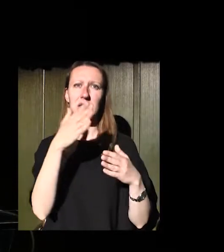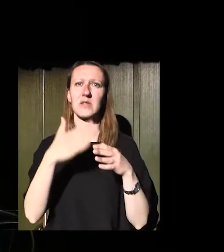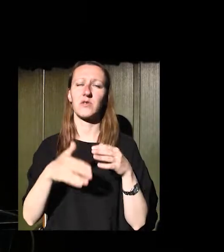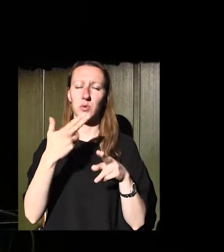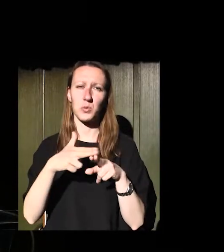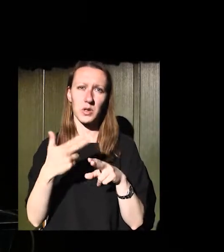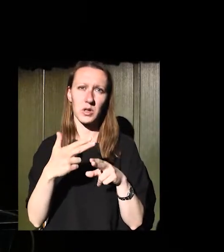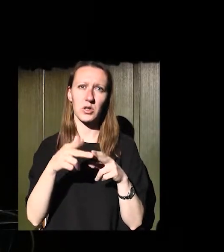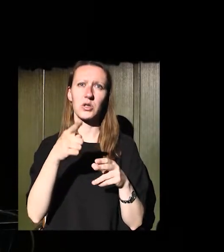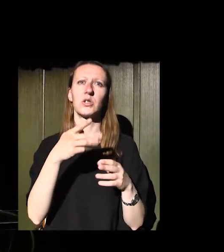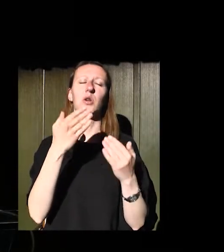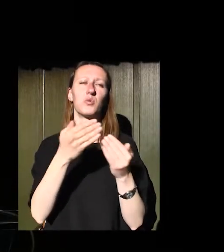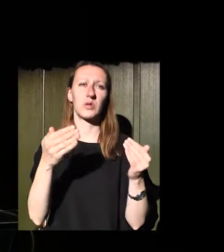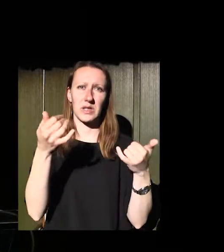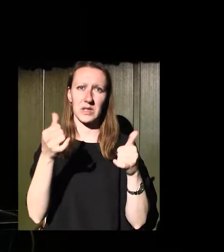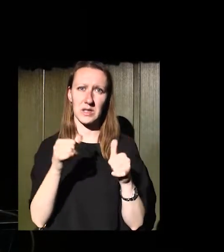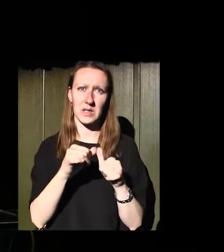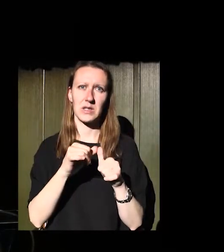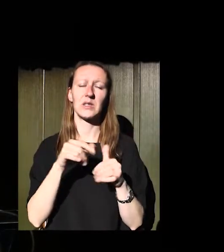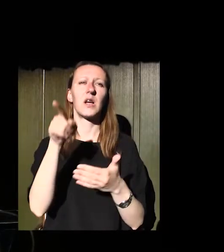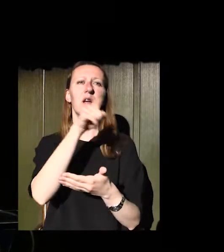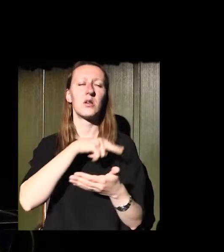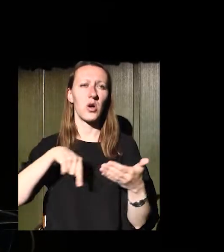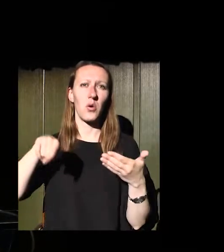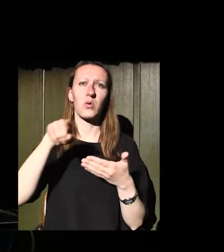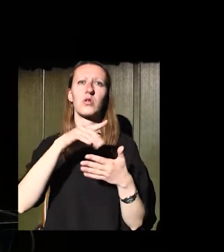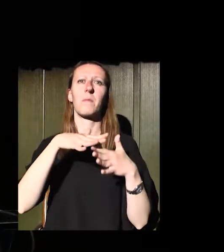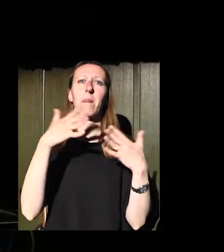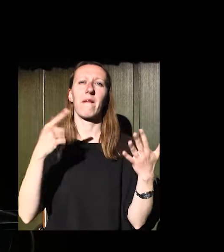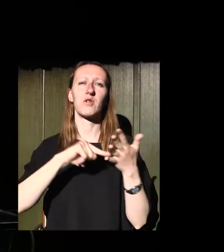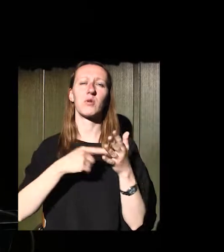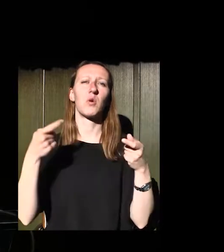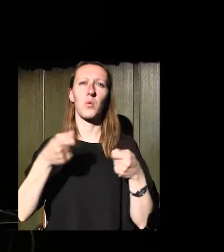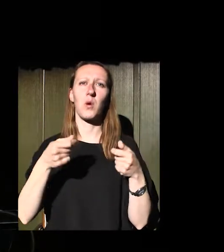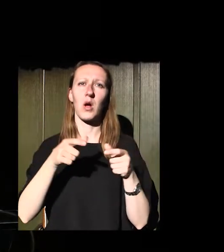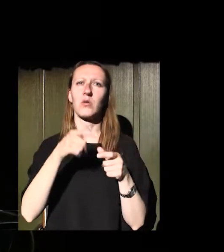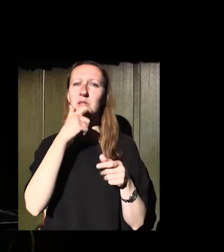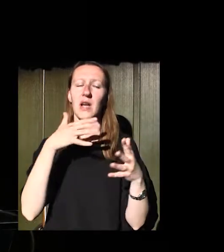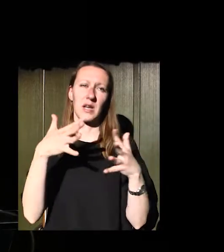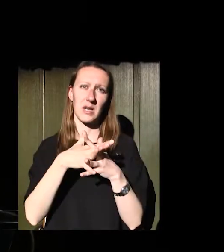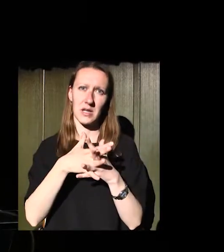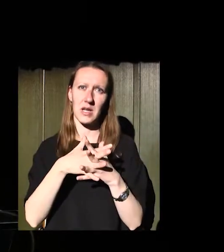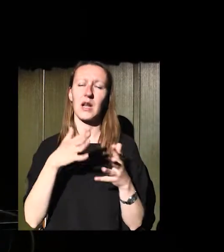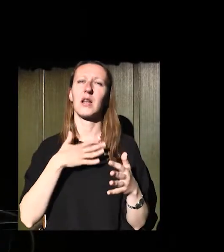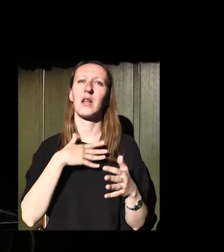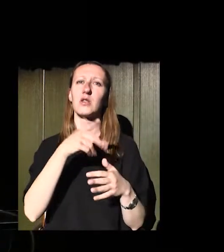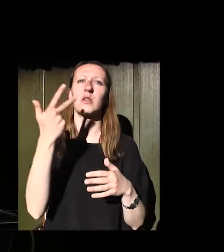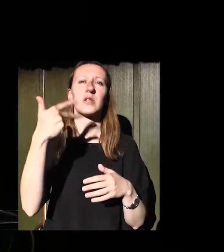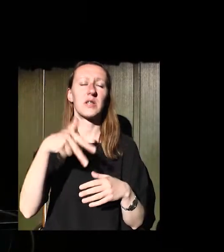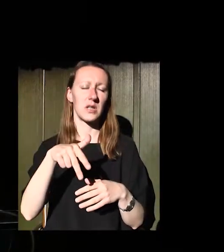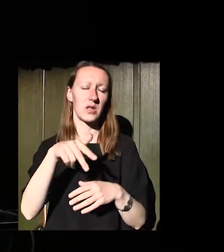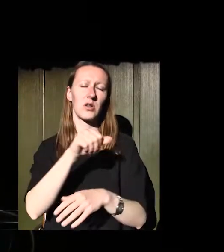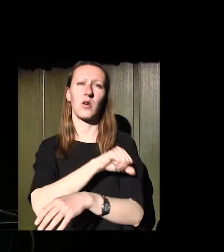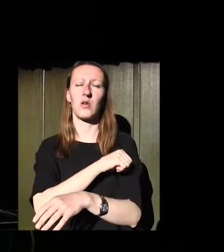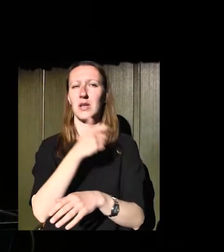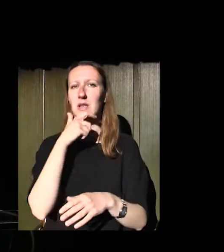S završetkom uređenja Arheološkog muzeja Istre zaokružit ćemo više milijunska ulaganja u starogradsku jezgru naše